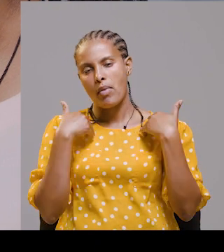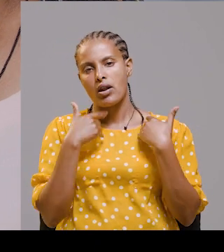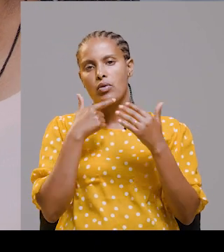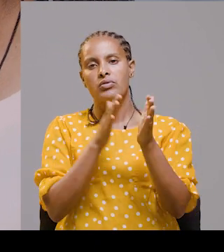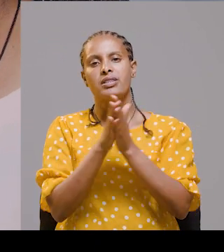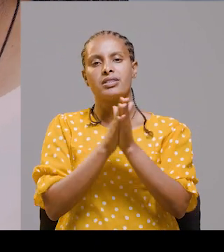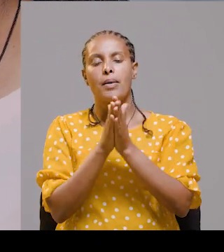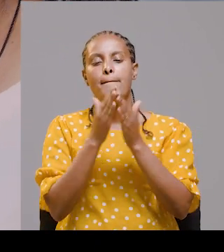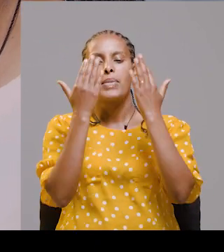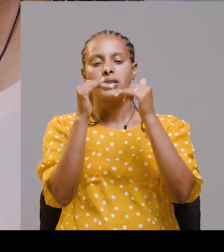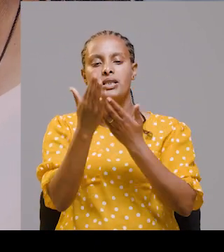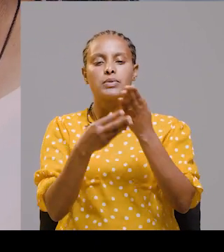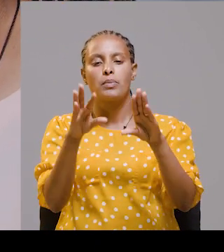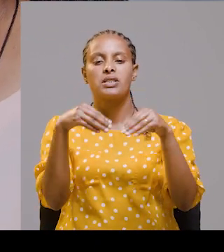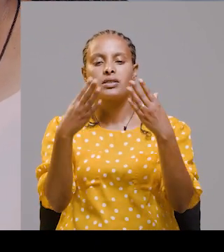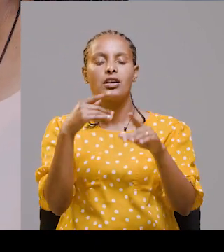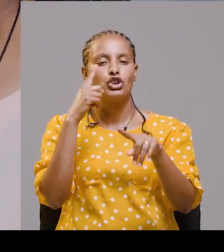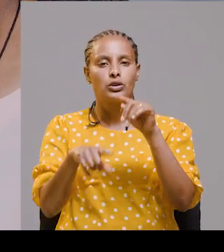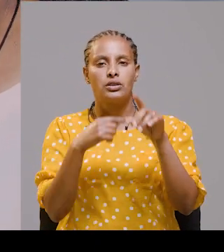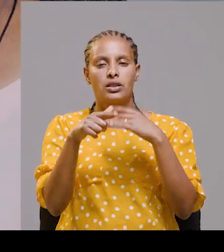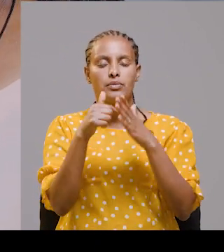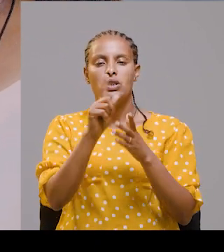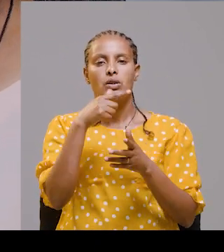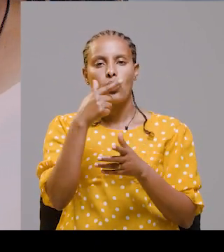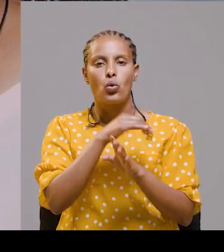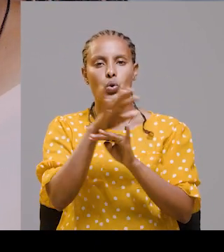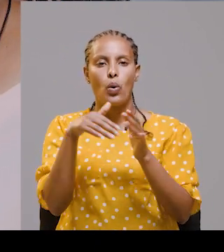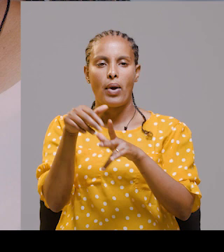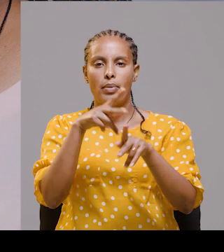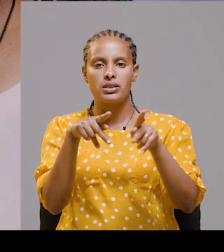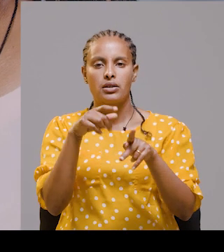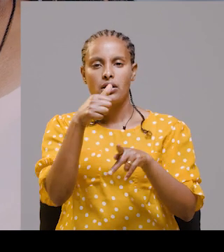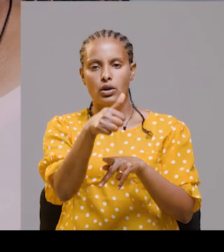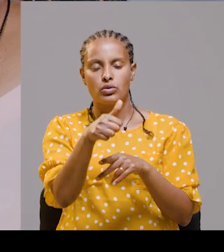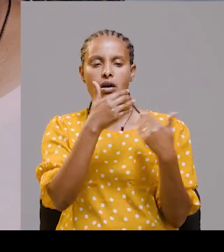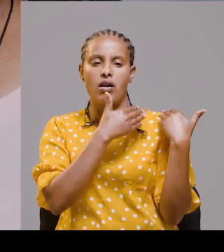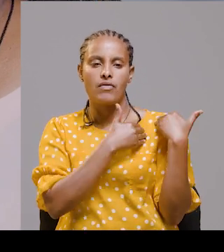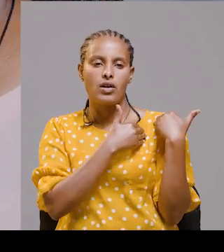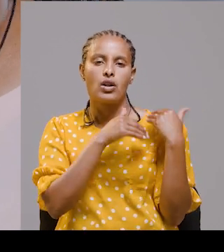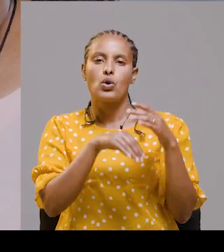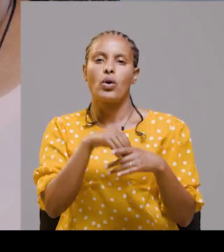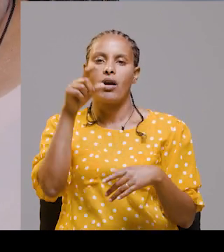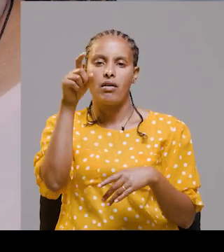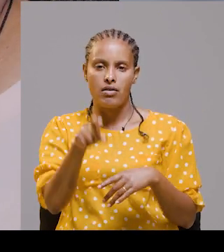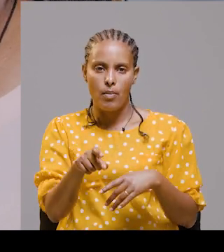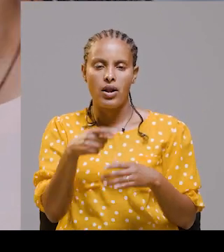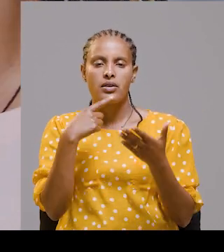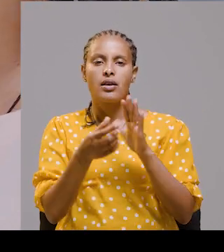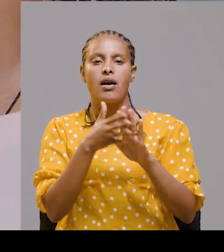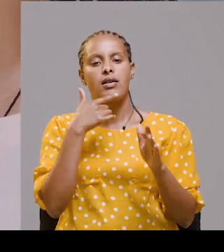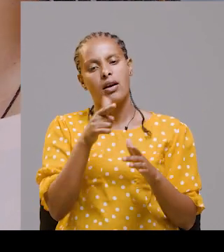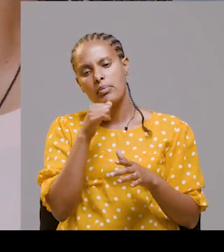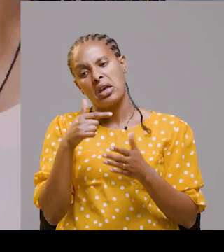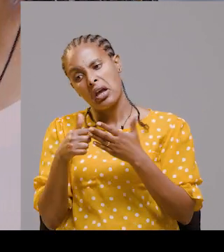ኒድ መጠን ሰርቪሱን መስጠት አንችልም ስለዚህ ምንድነው ሁሉም ማህበረሰብ የራሱን ኃላፊነት ቢወጣ ያንዱን አሁን ይሄ